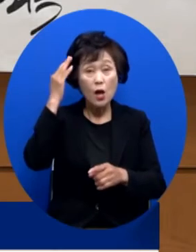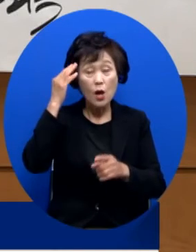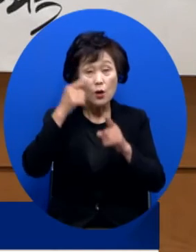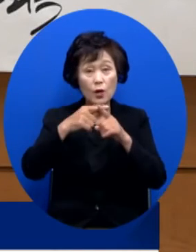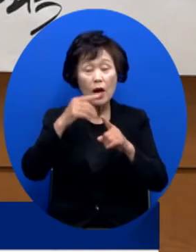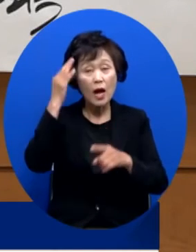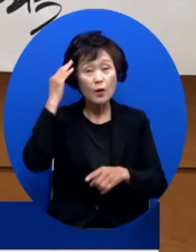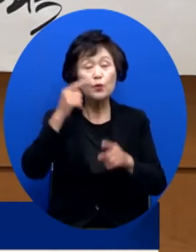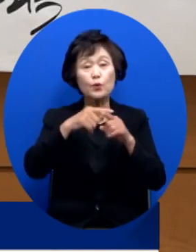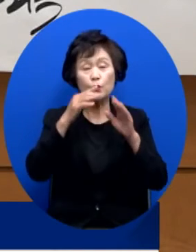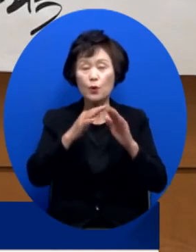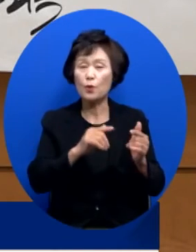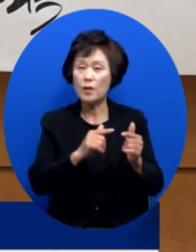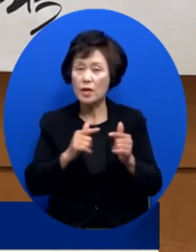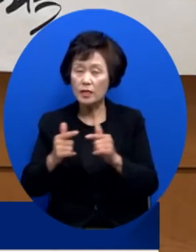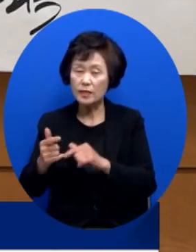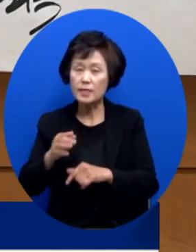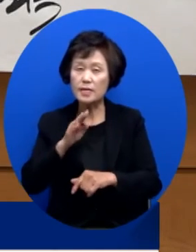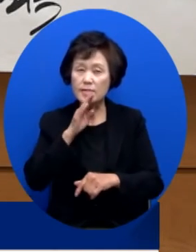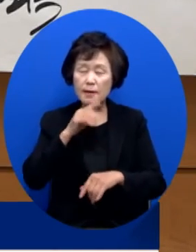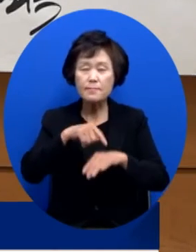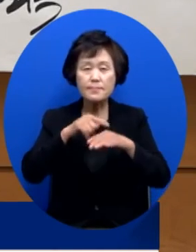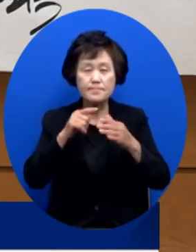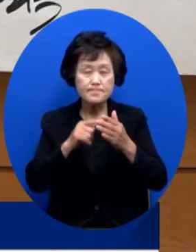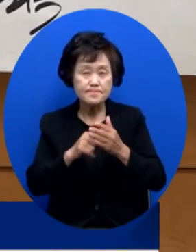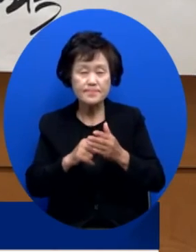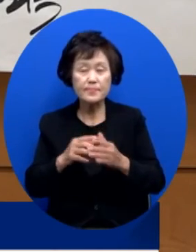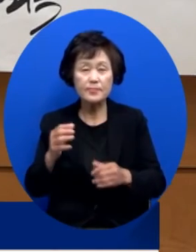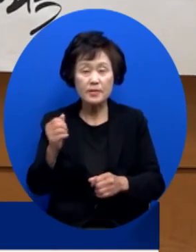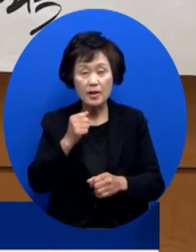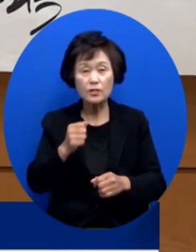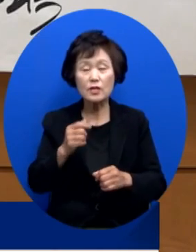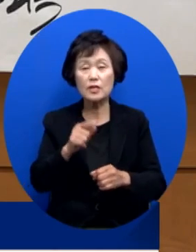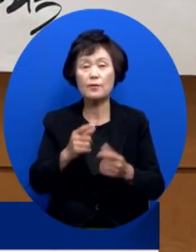정말 지속적으로 진정성을 가지고 이런 사역을 계속하고 섬겨나가면